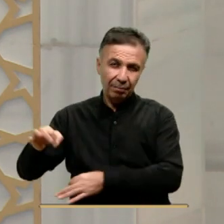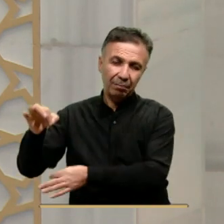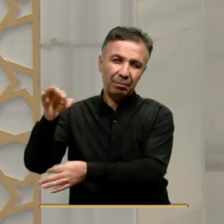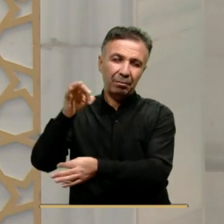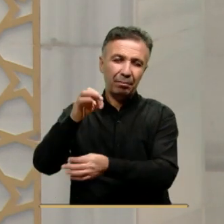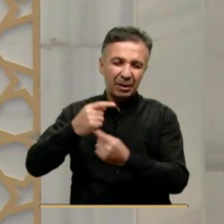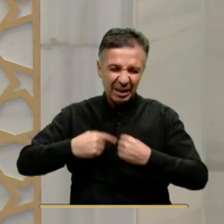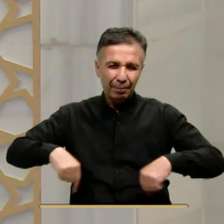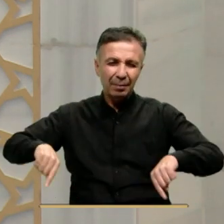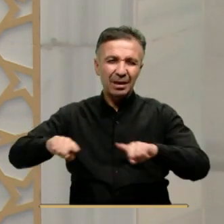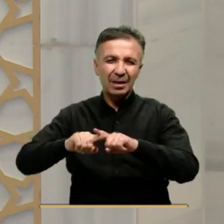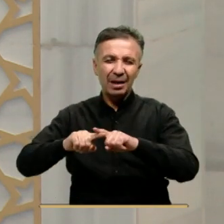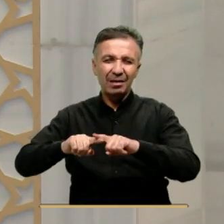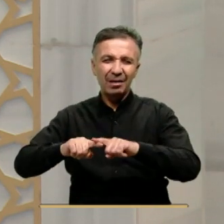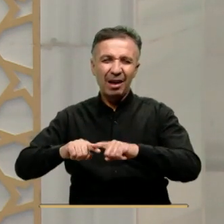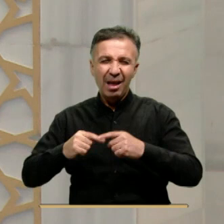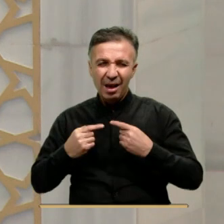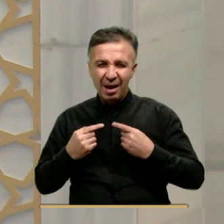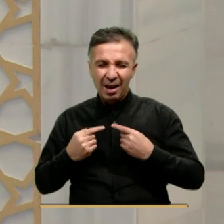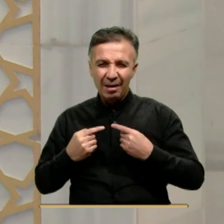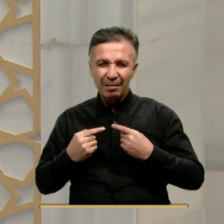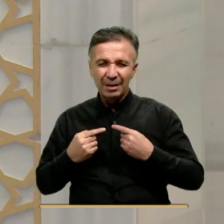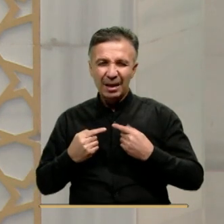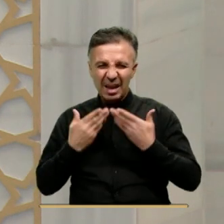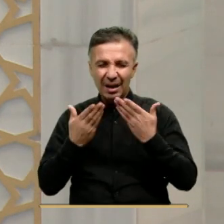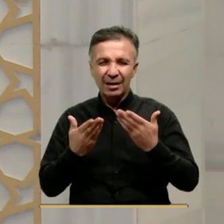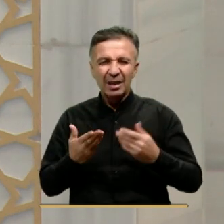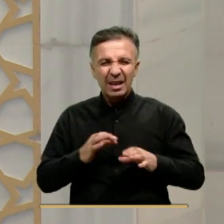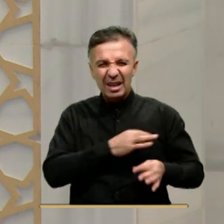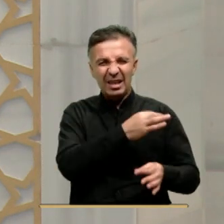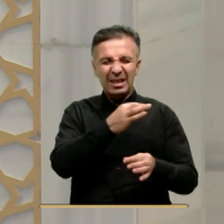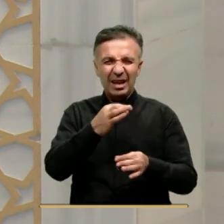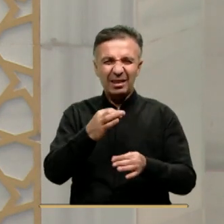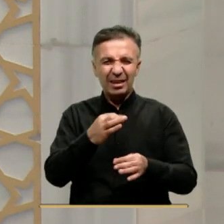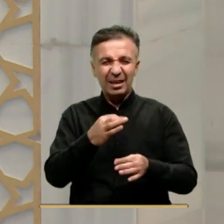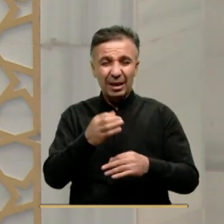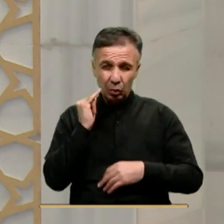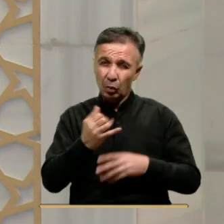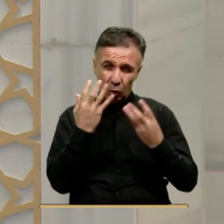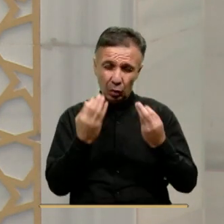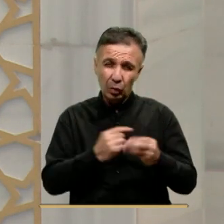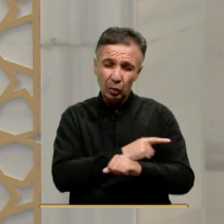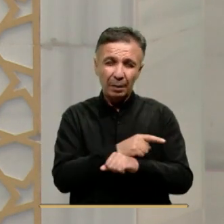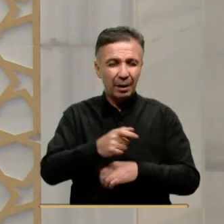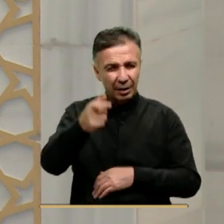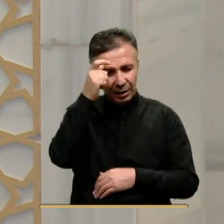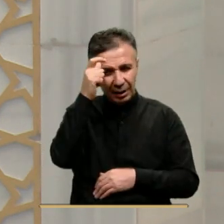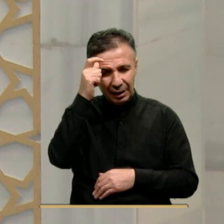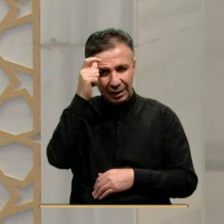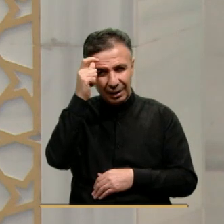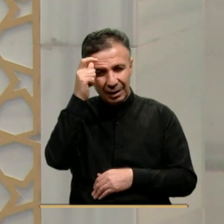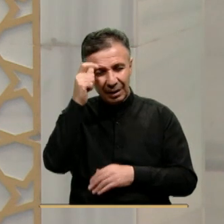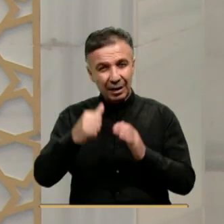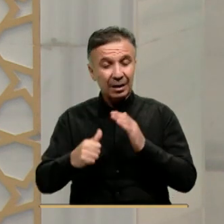iğrenir insan azdığı zaman insan azgını zaman şeytanları dahi